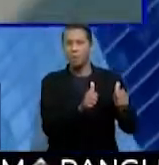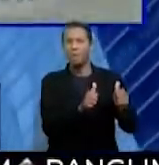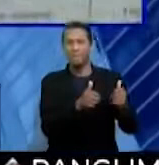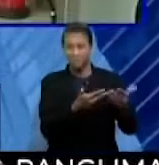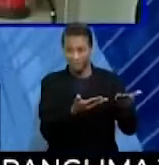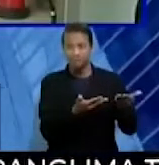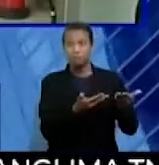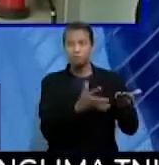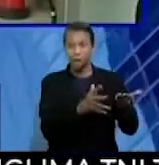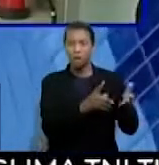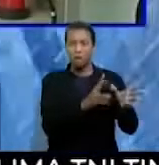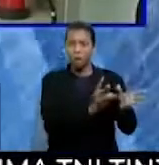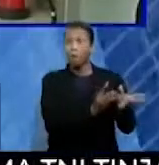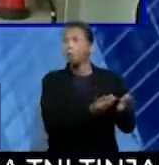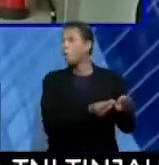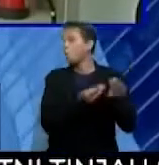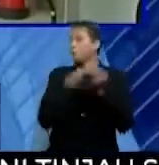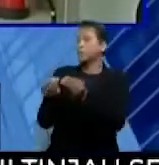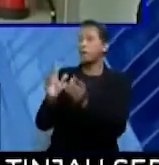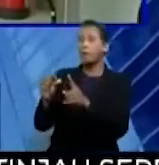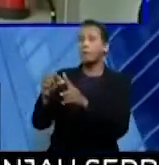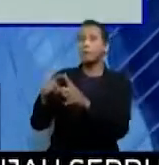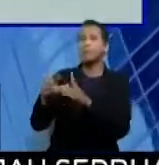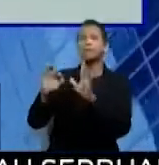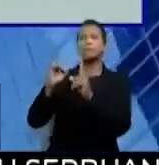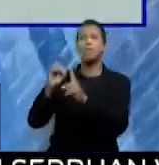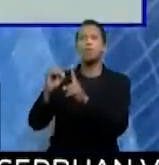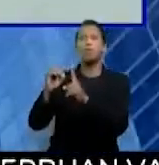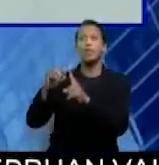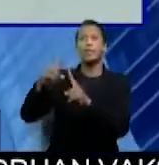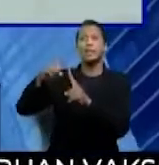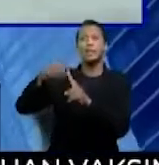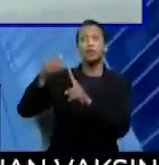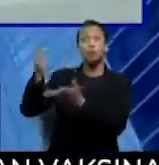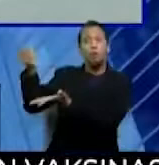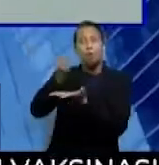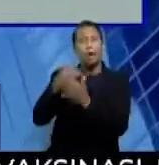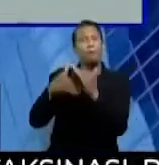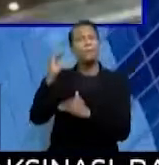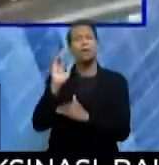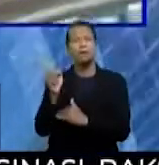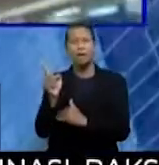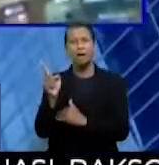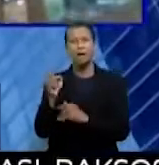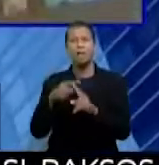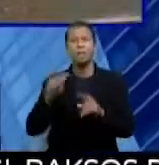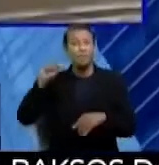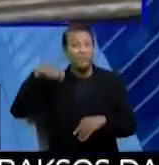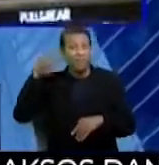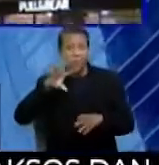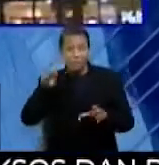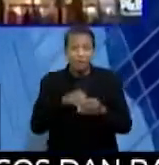diperkirakan mencapai 15 triliun rupiah. Selain itu, film juga merupakan media yang ampuh ya dalam diplomasi budaya dan juga dalam mendukung